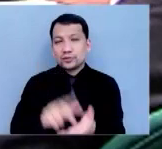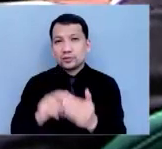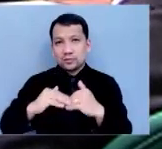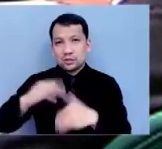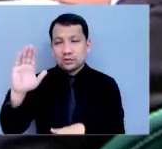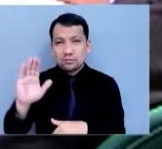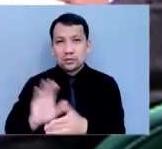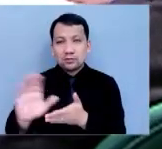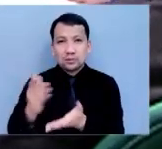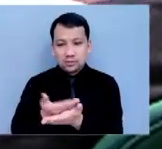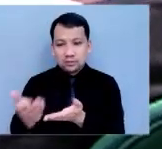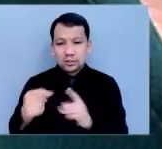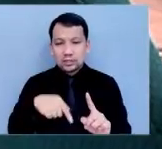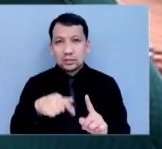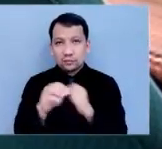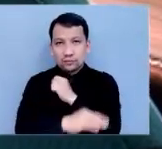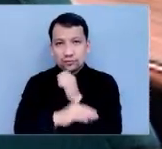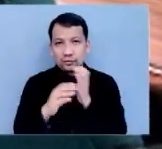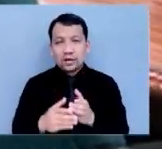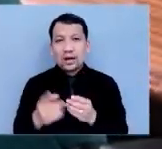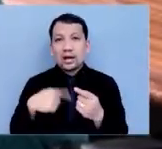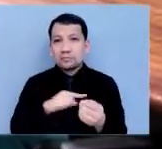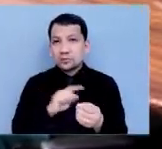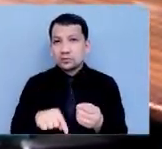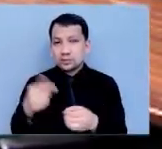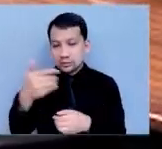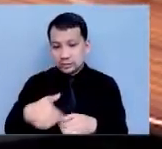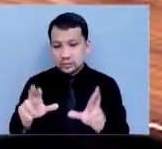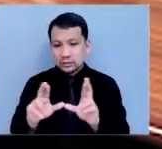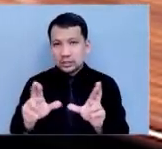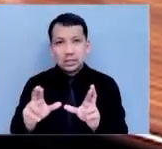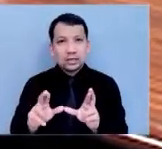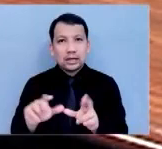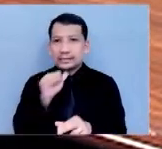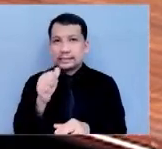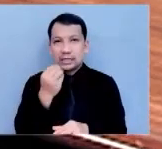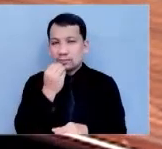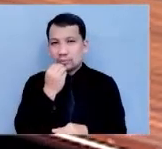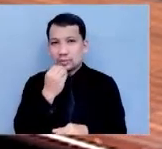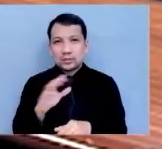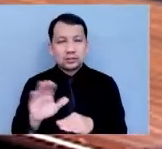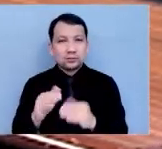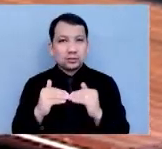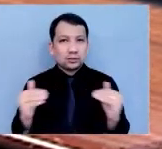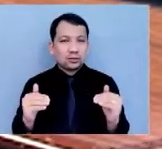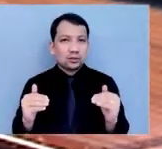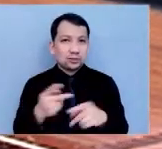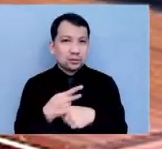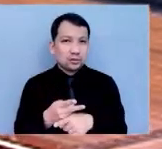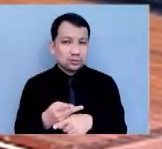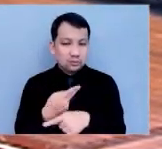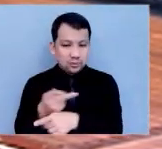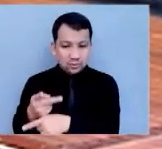ang pinamili ng isang dayuhan. Dapat lang ay single receipt ito at hindi pagkain. Hindi rin limitado ang mga pinamili sa mga